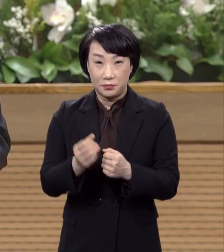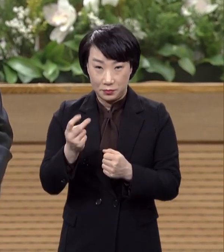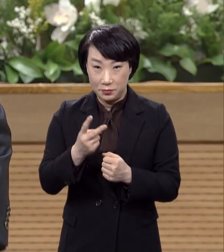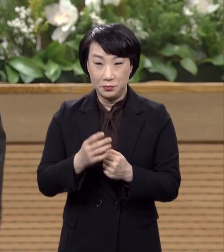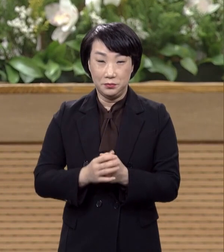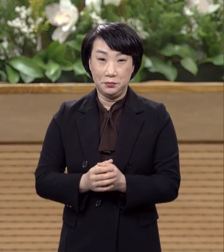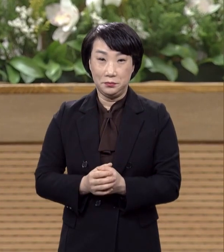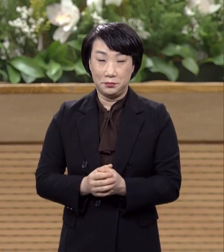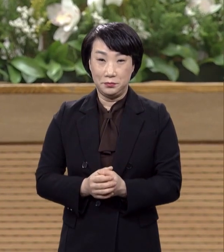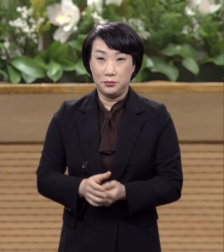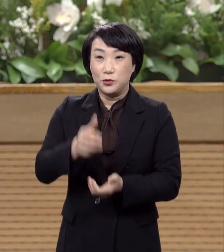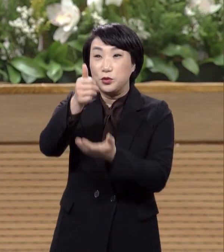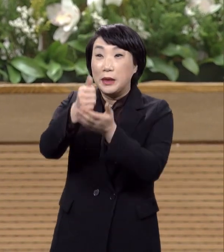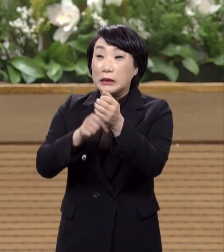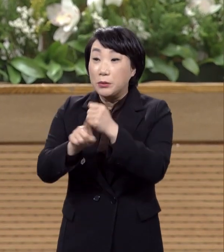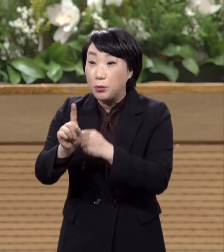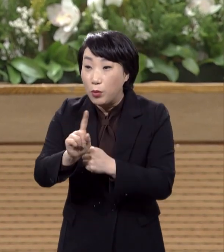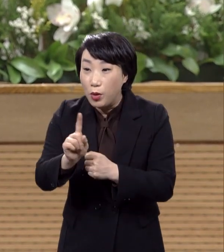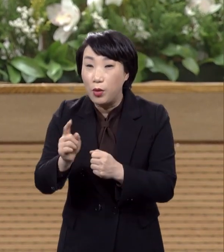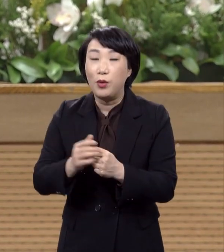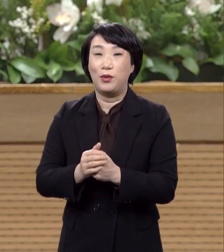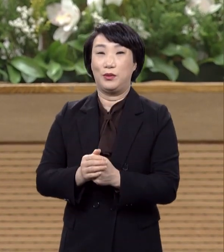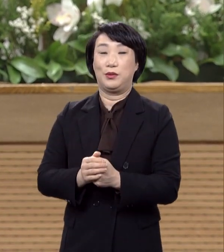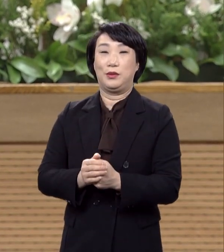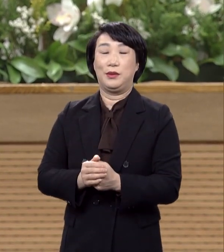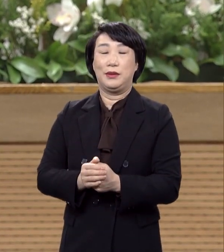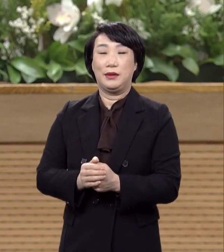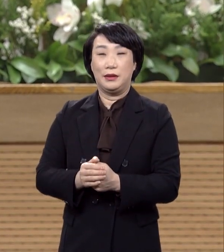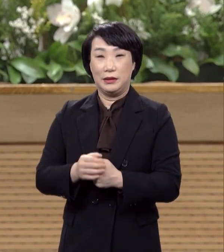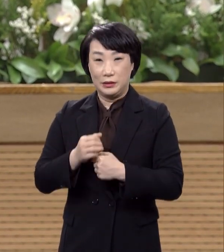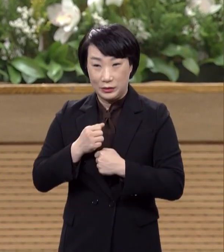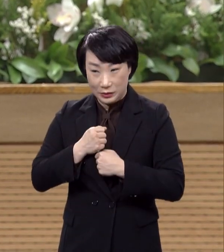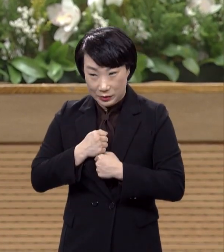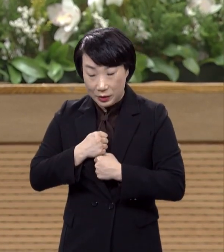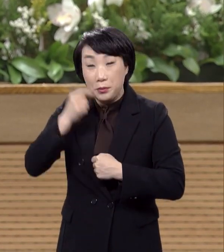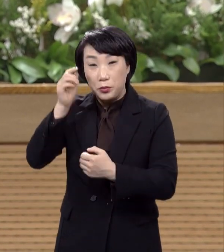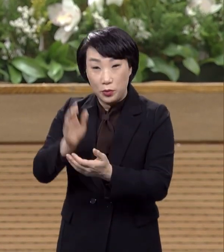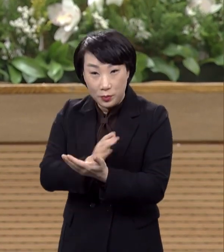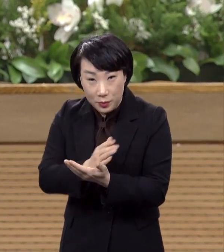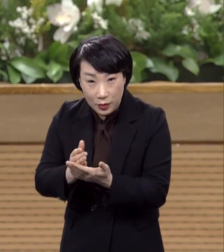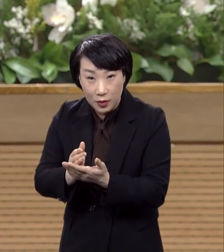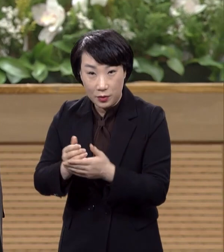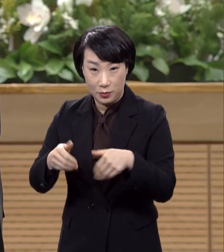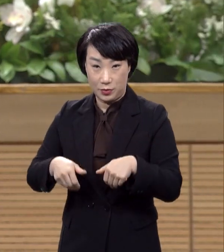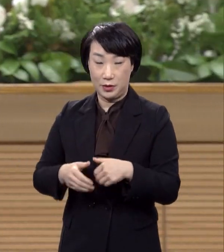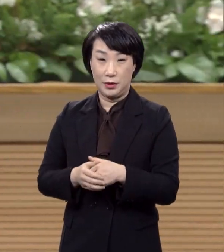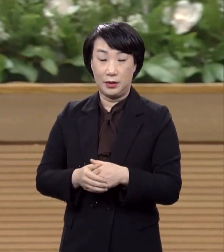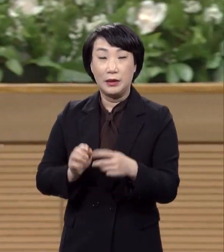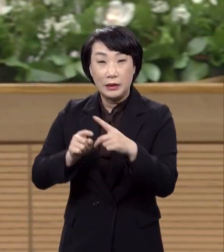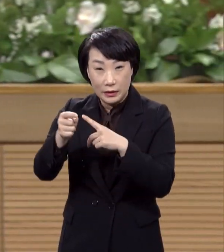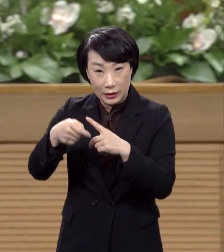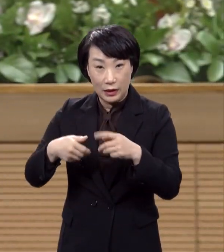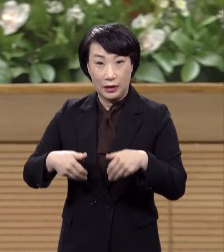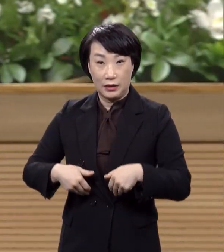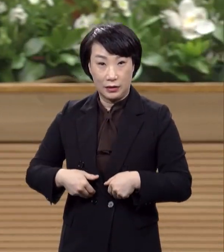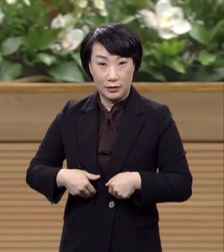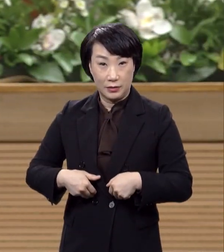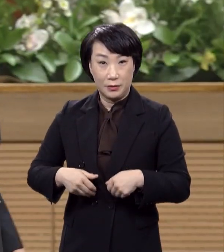그리고 주의 뜻이 무엇인가 잘 분별하고